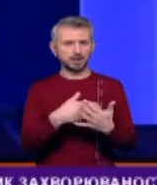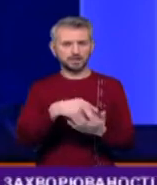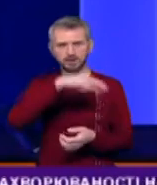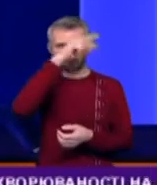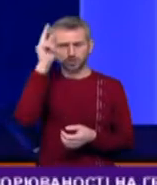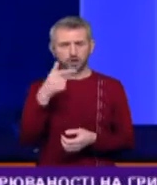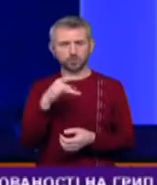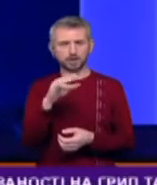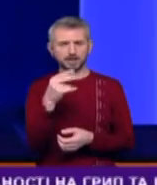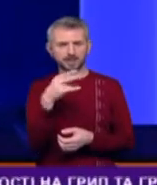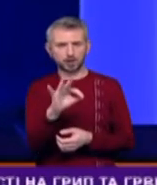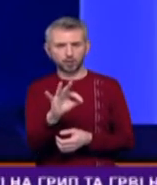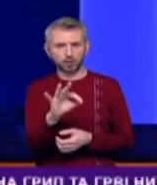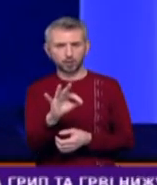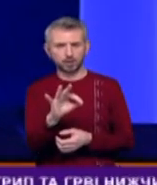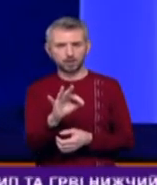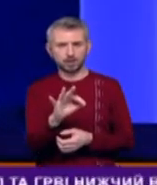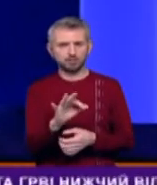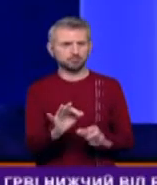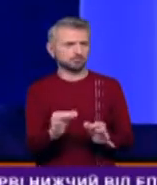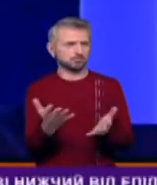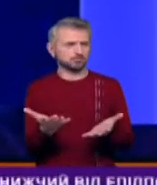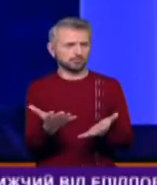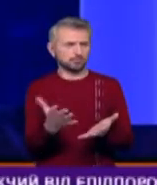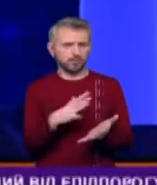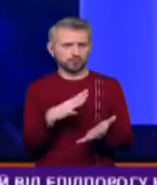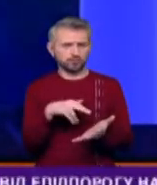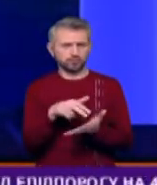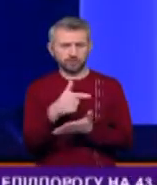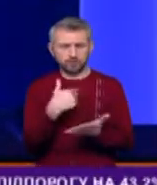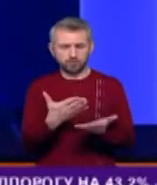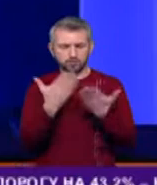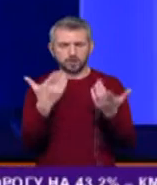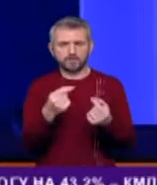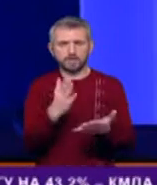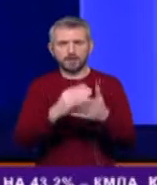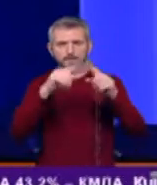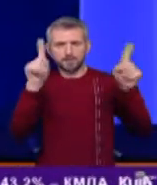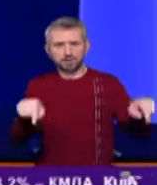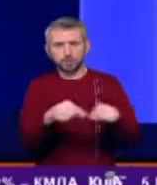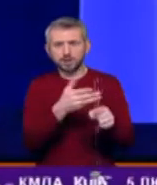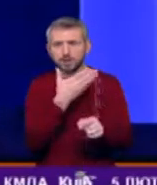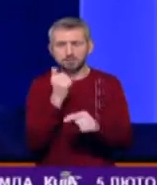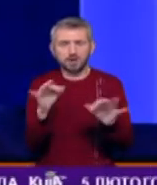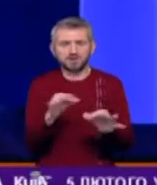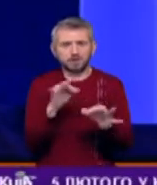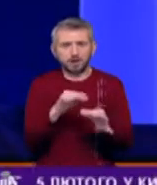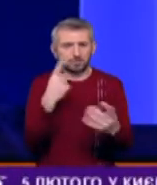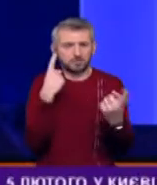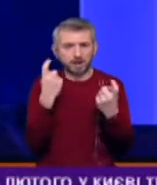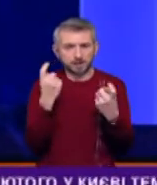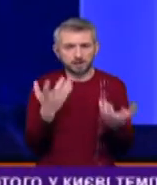Тимошенко, Гриценко. От буквально десь йшов на ефір, прочитав, де є бікборди і де немає жодних вихідних